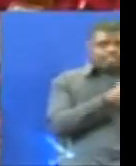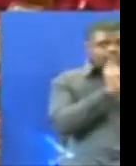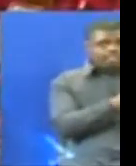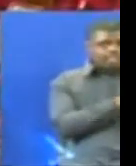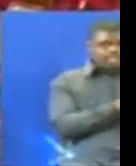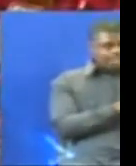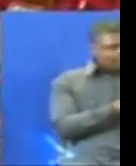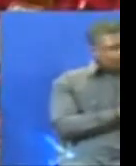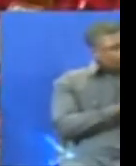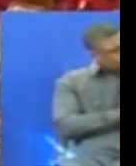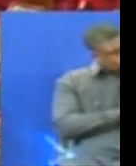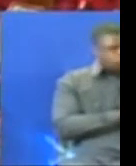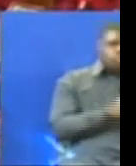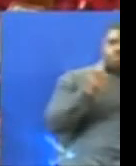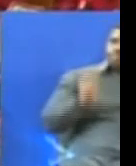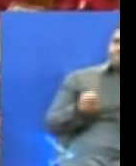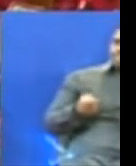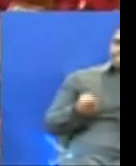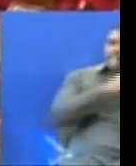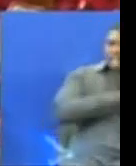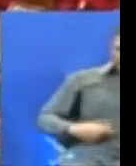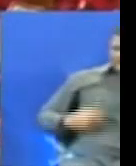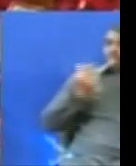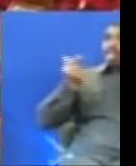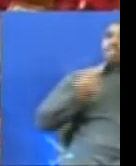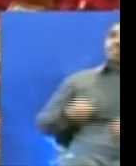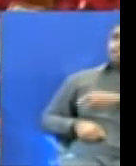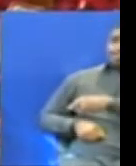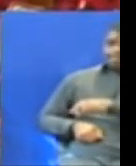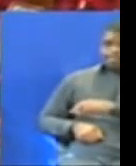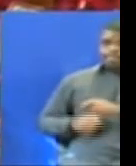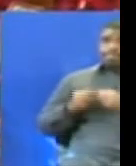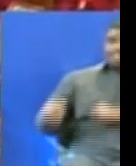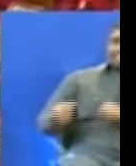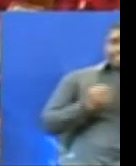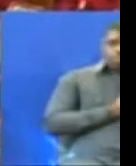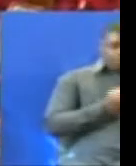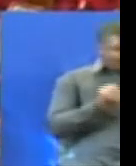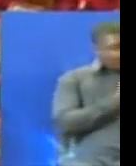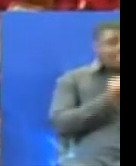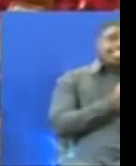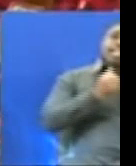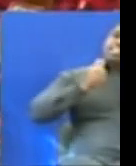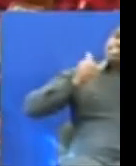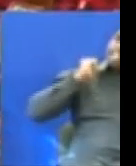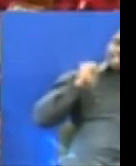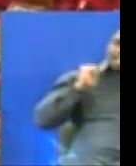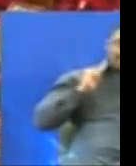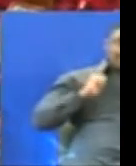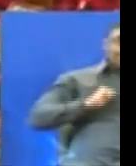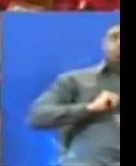sana, nimpongeze sana Mheshimiwa Rais wa Jamhuri ya Muungano wa Tanzania kwa kile kitendo alichokifanya jana cha